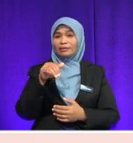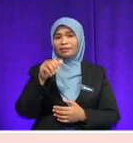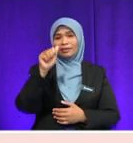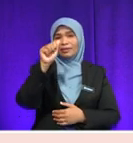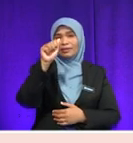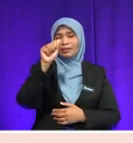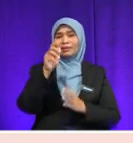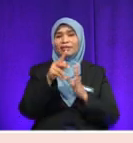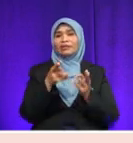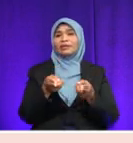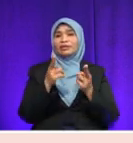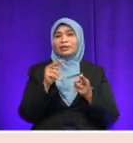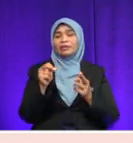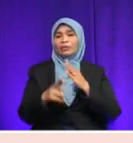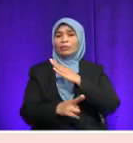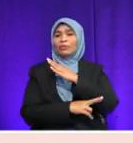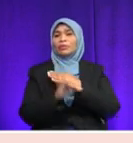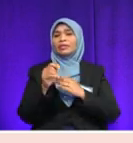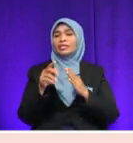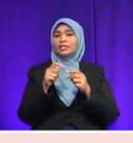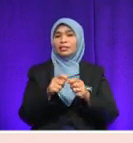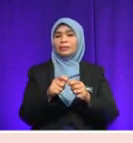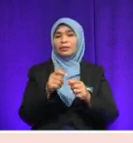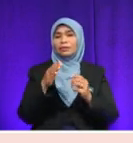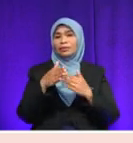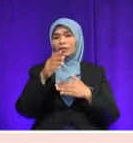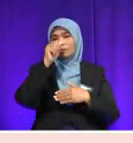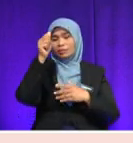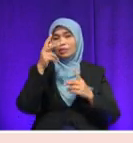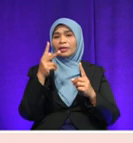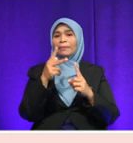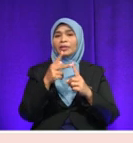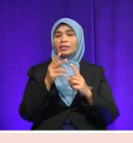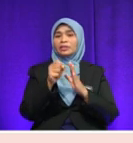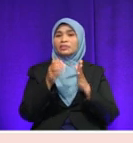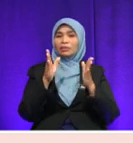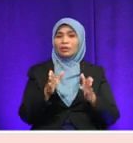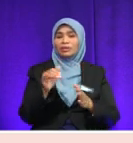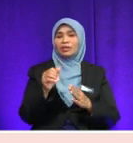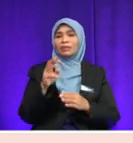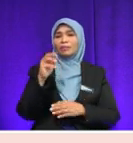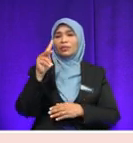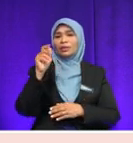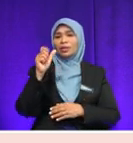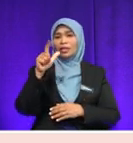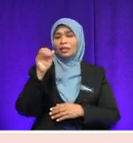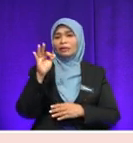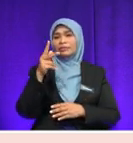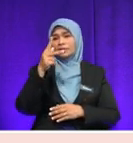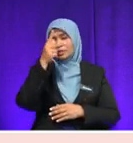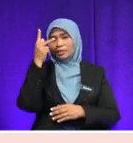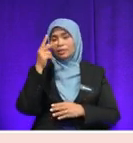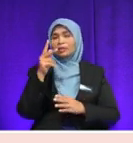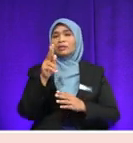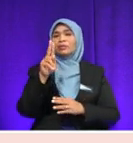keringanan hukum yang disyariatkan oleh Allah Subhanahu Wa Ta'Ala kepada seseorang yang mukalaf karena keutuhan